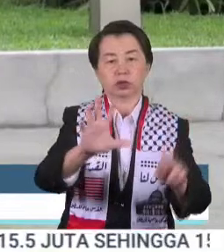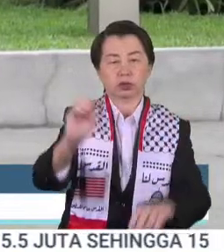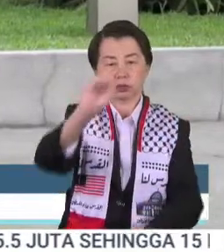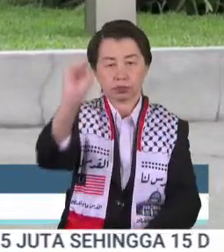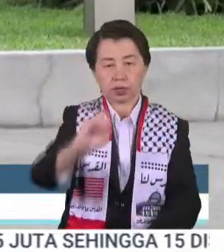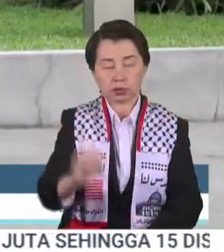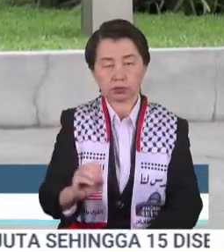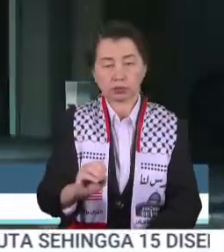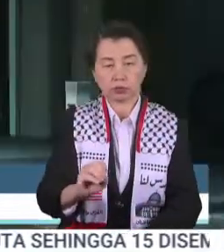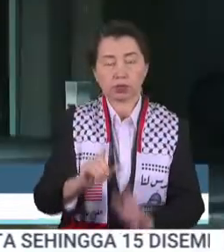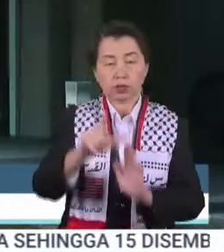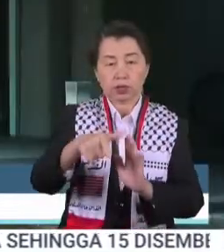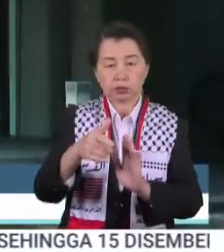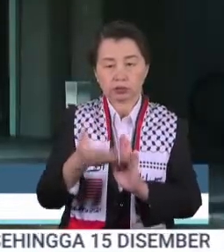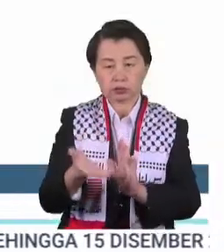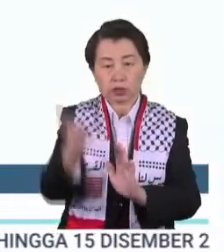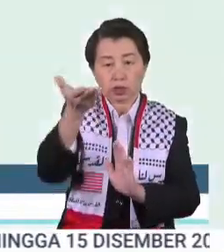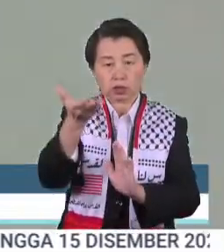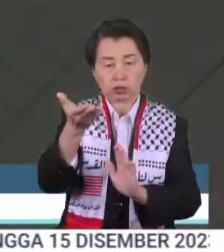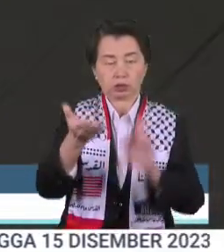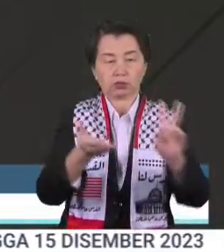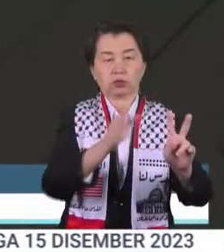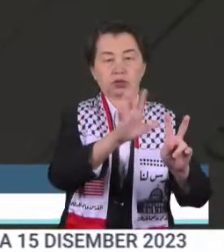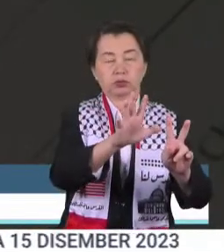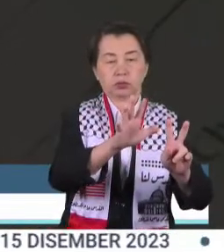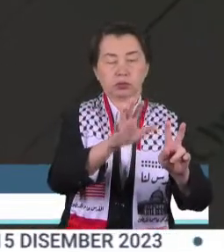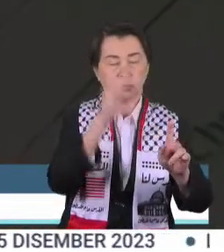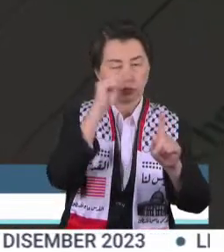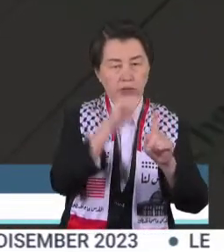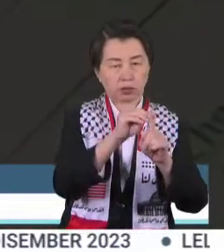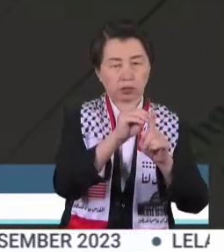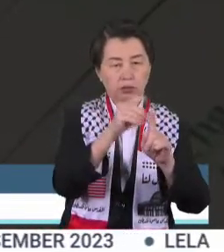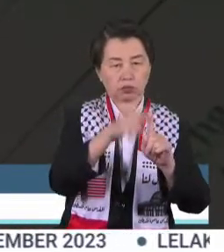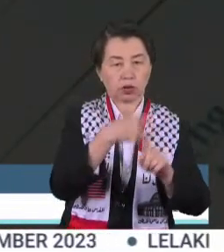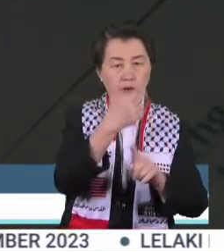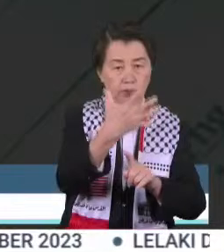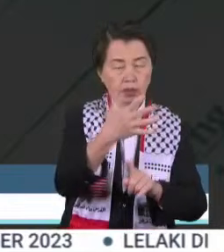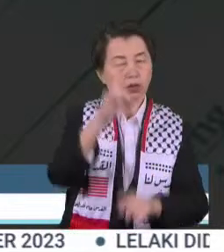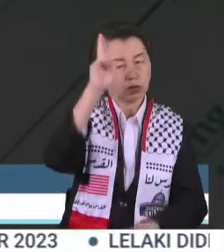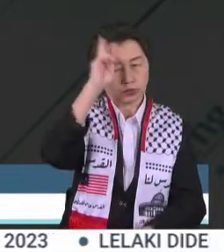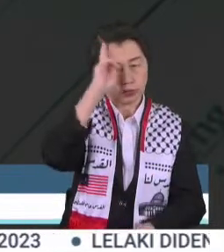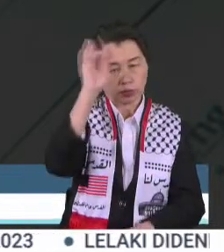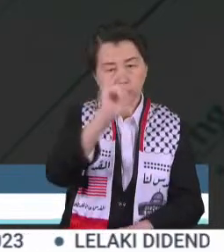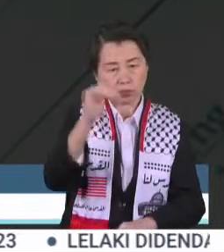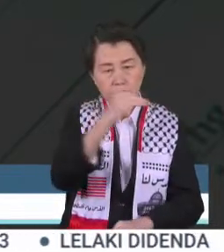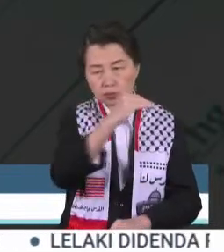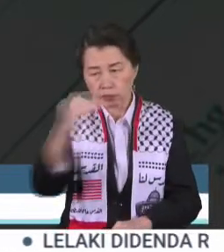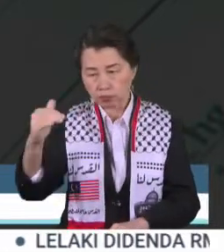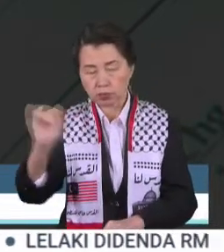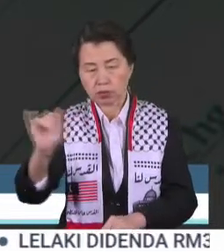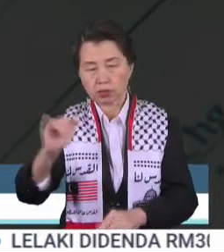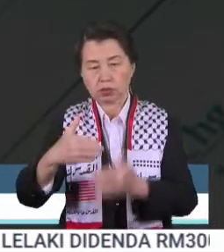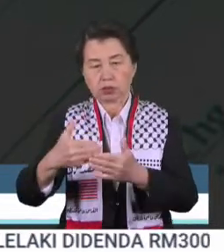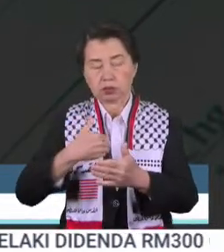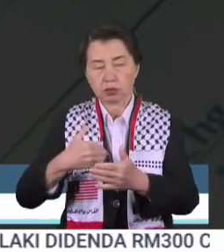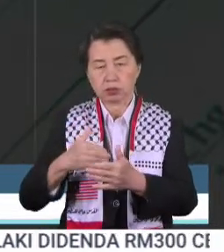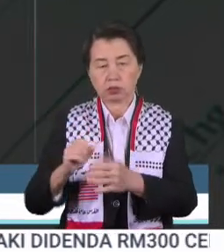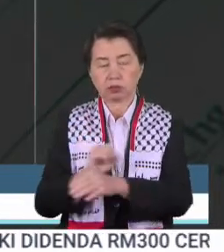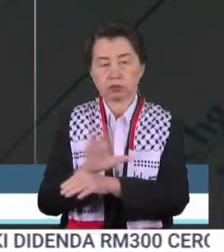2.75%. Ia kemudian naik 25 mata asas pada Mei, sama seperti paras ketika